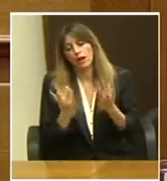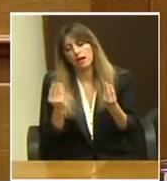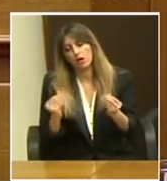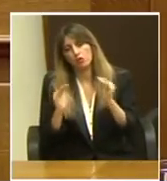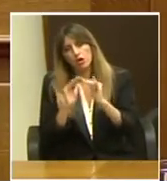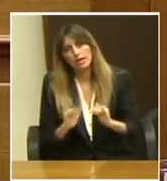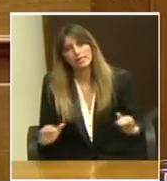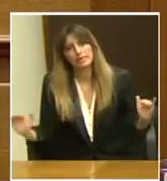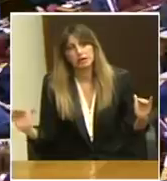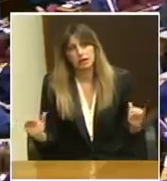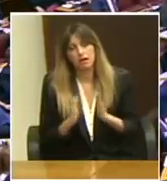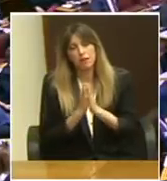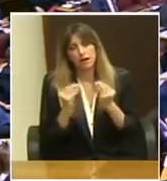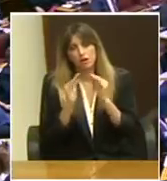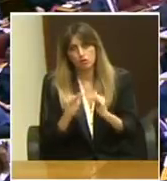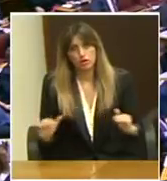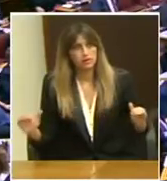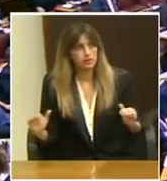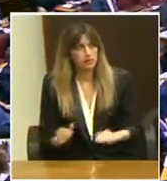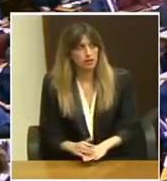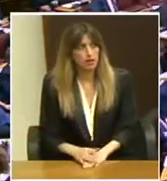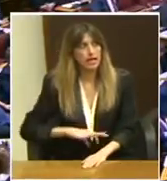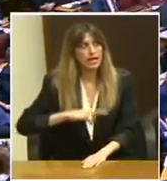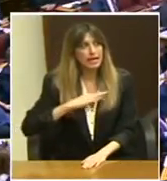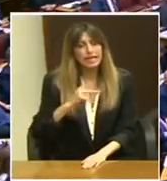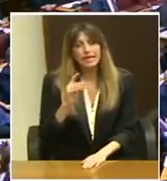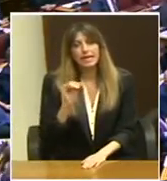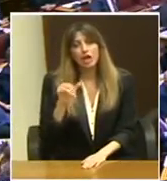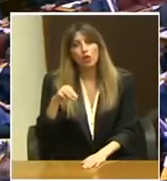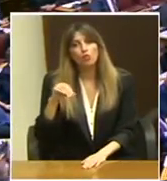Παρακαλώ πολύ ησυχία. Κύριε Κουμουτσάκο, ήσυχα.